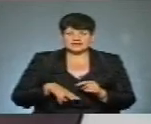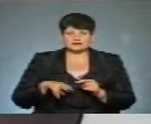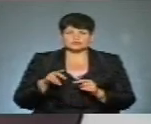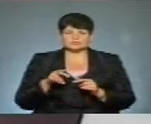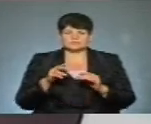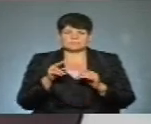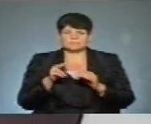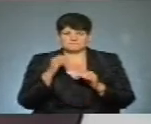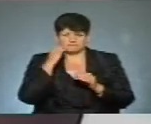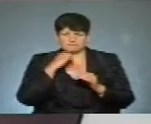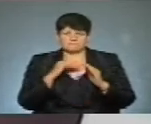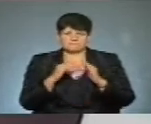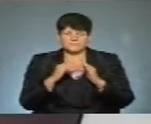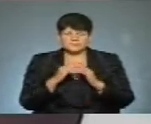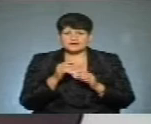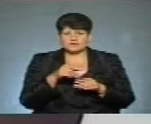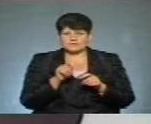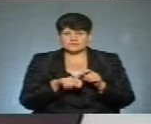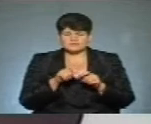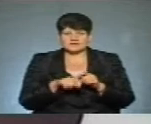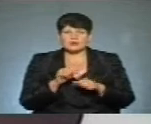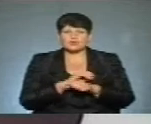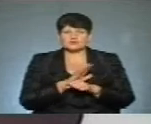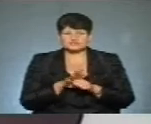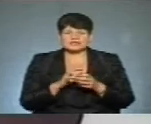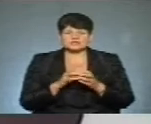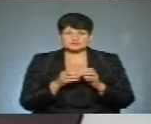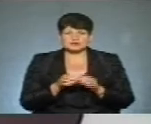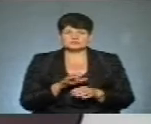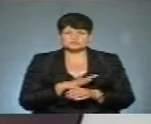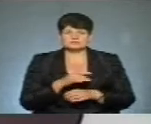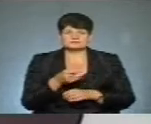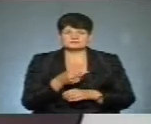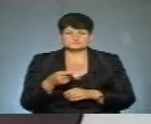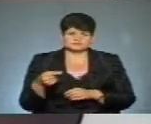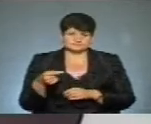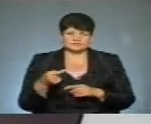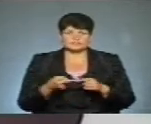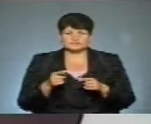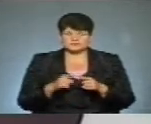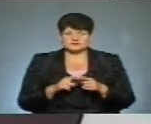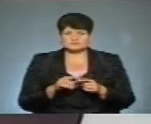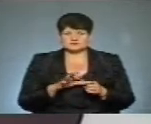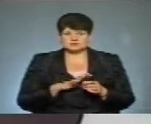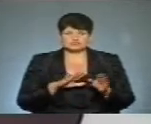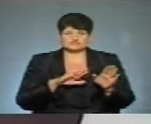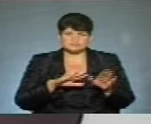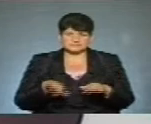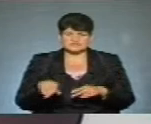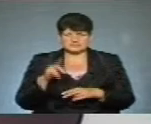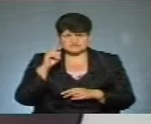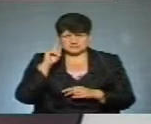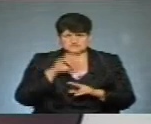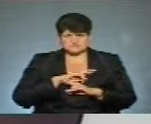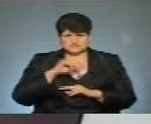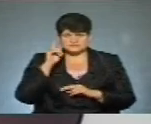Глушука, попередньо чоловіка протестували на коронавірус. Результат був негативний, про це стало відомо після його смерті.